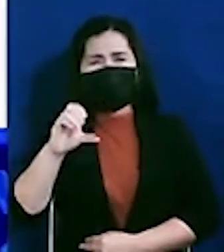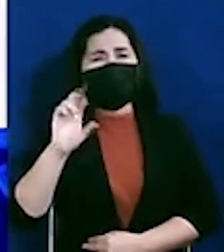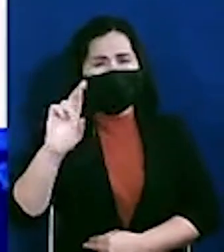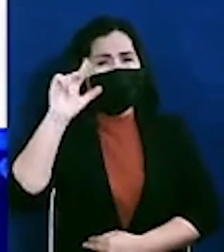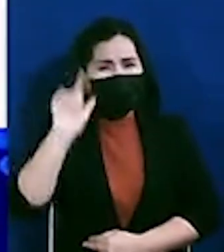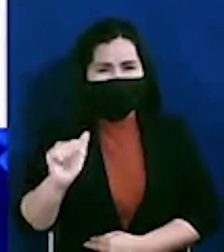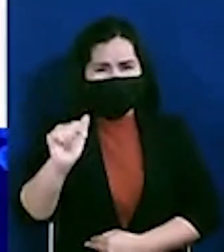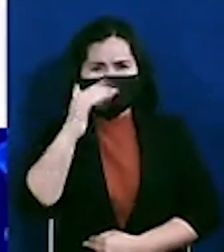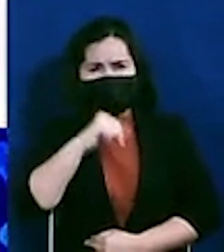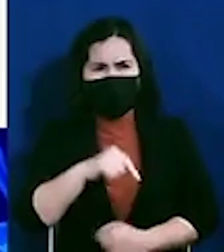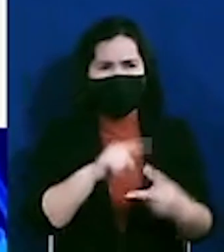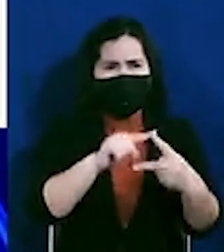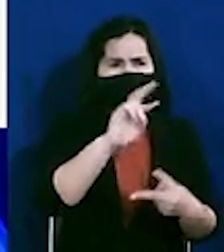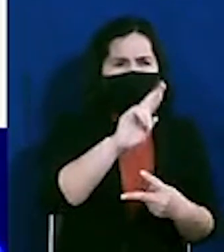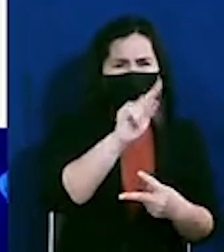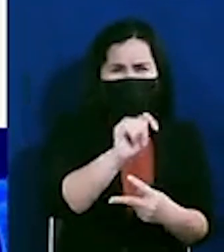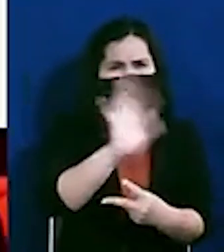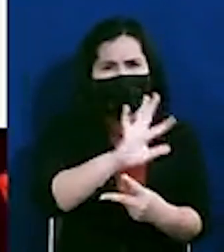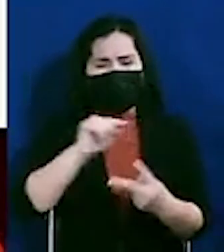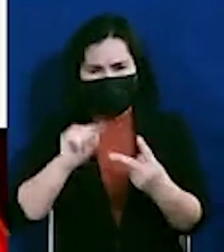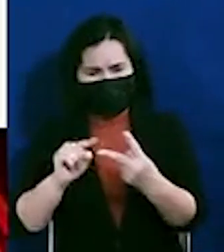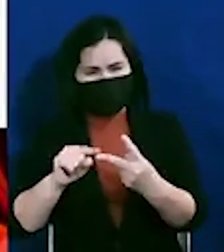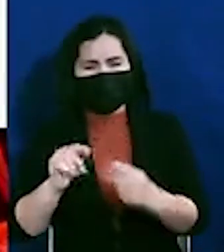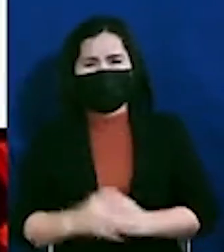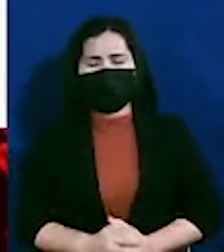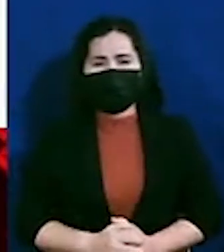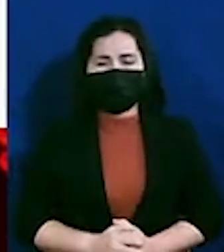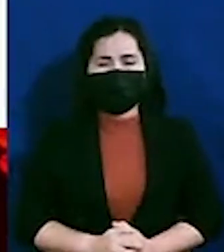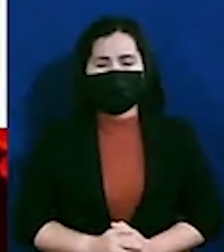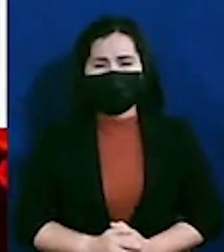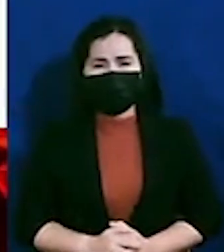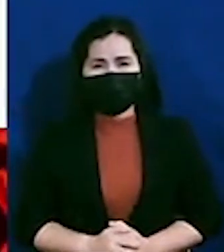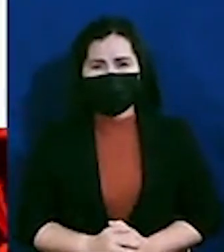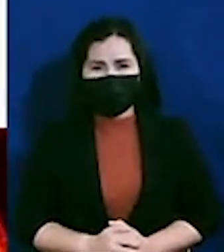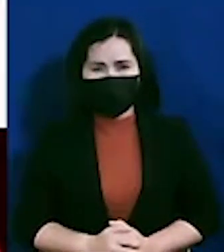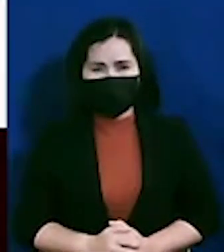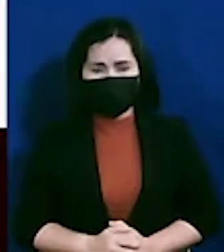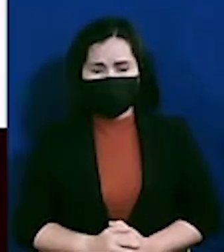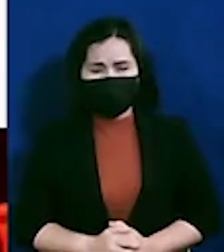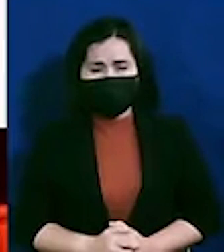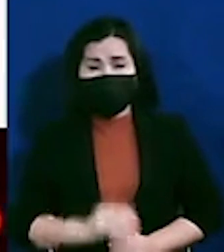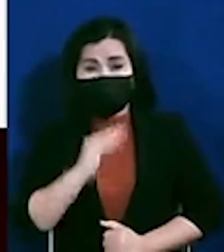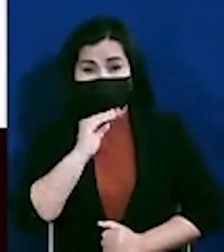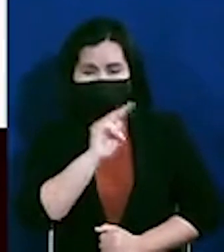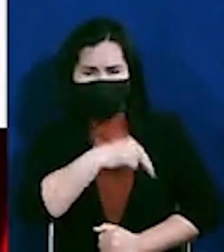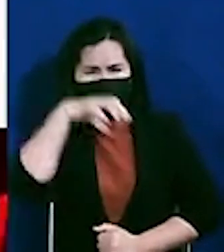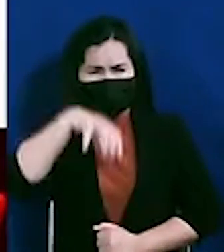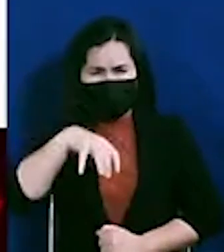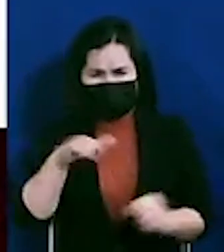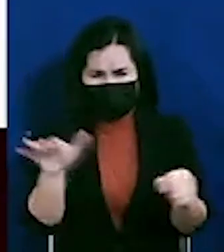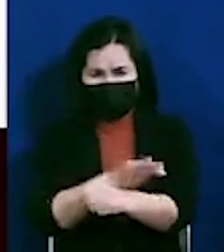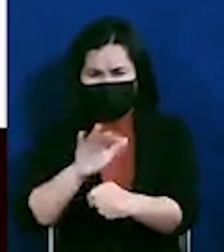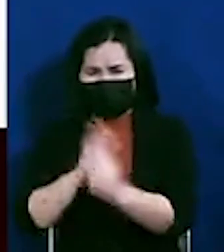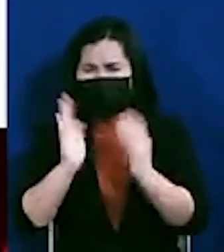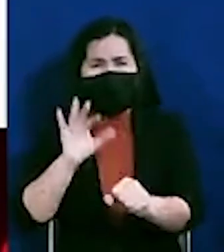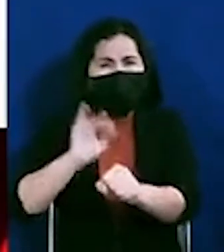ที่จะเจอเชื้อได้เร็วที่สุดนะครับแต่ว่าในกรณีที่สถานบริการอาจจะลองรับไม่ไหวนะครับคือที่